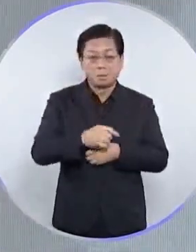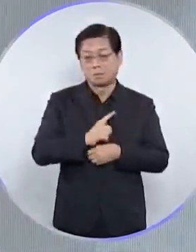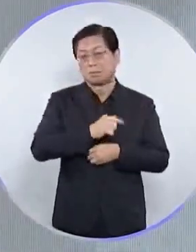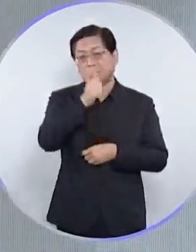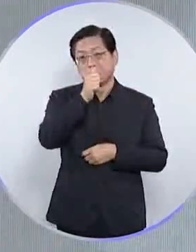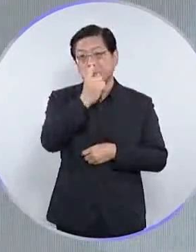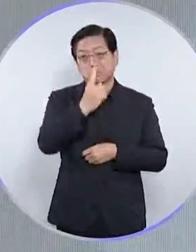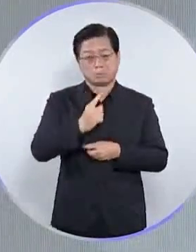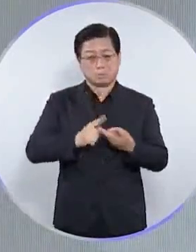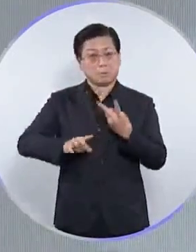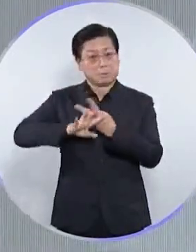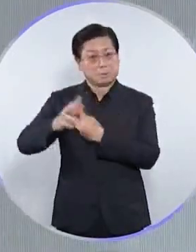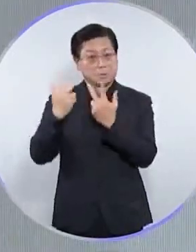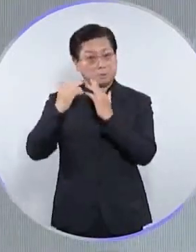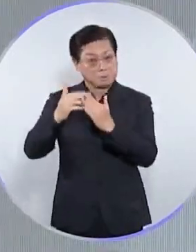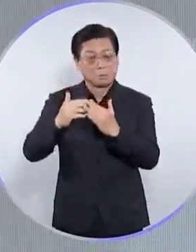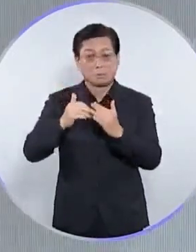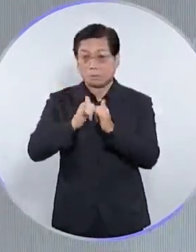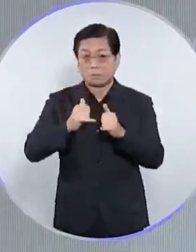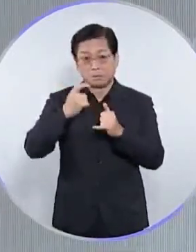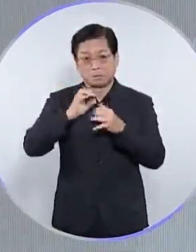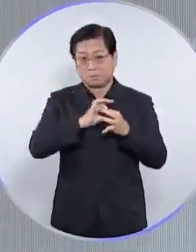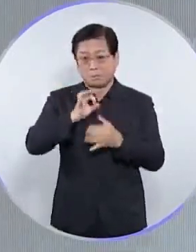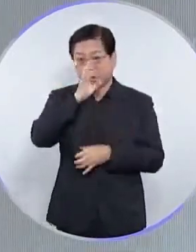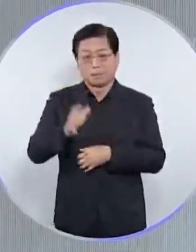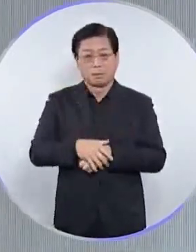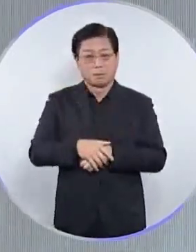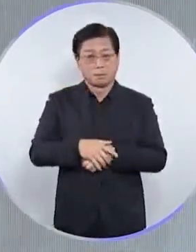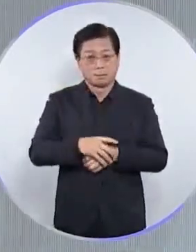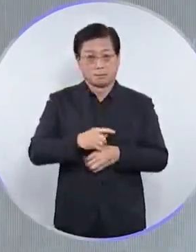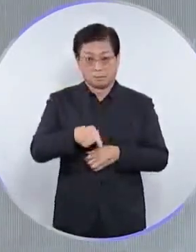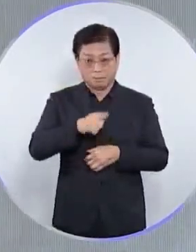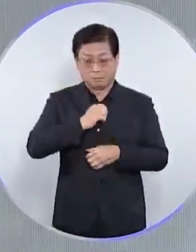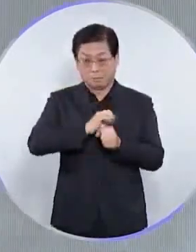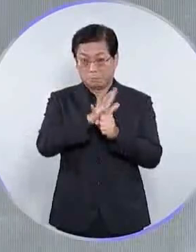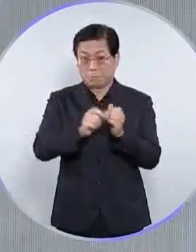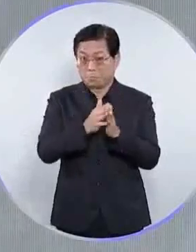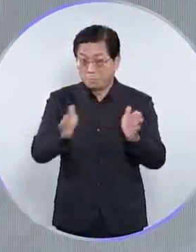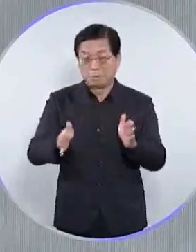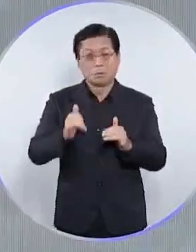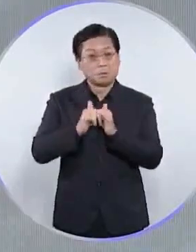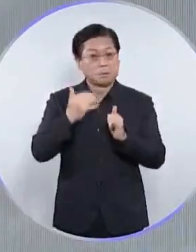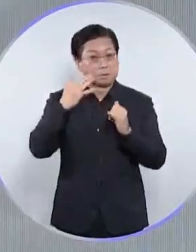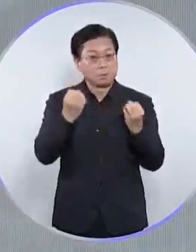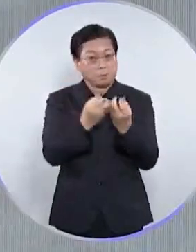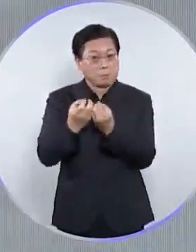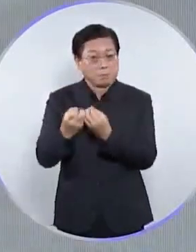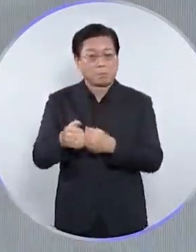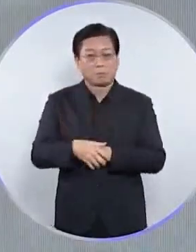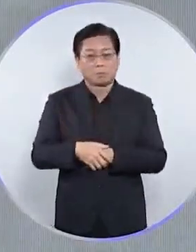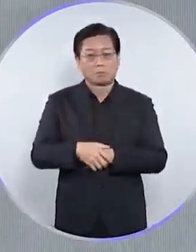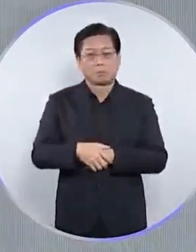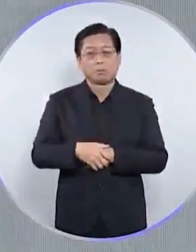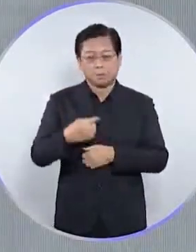家，不关心新北市的老百姓。在疫情的中间，也是人民有难的时阵，我好